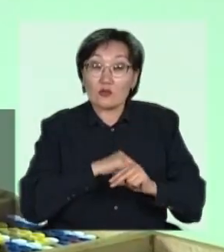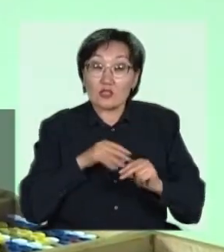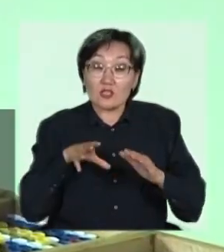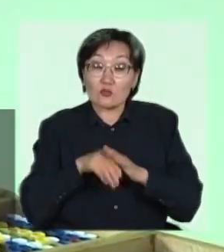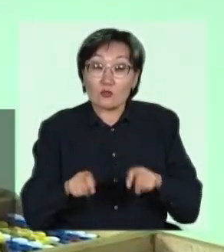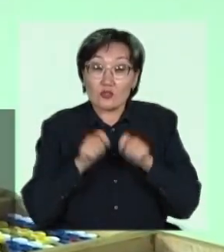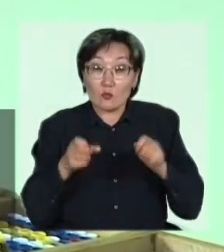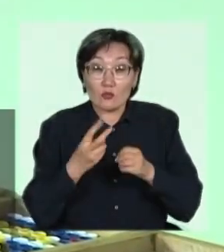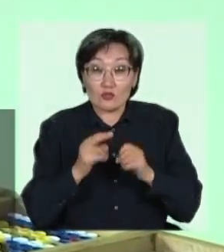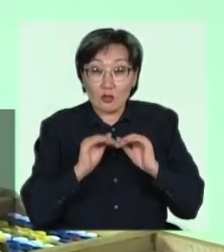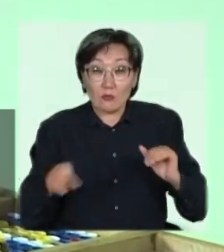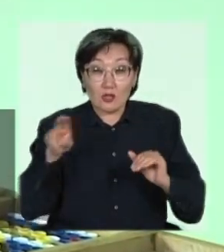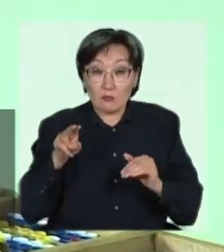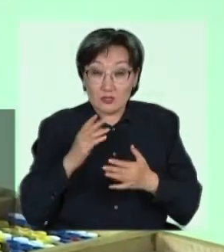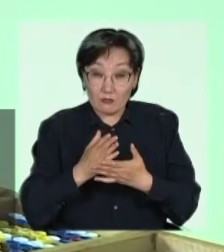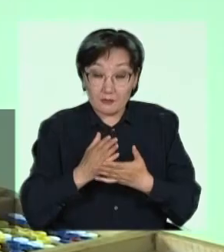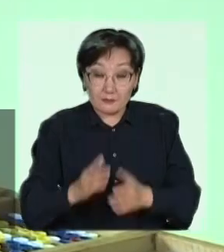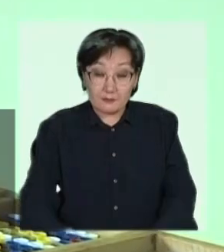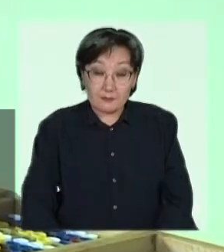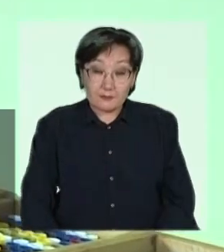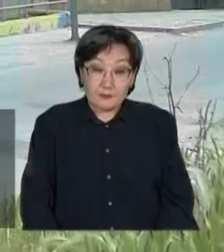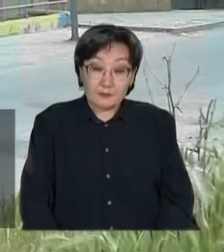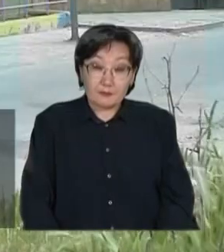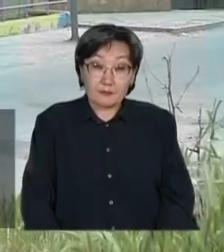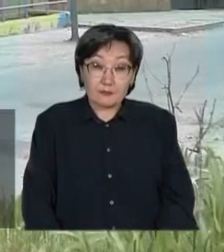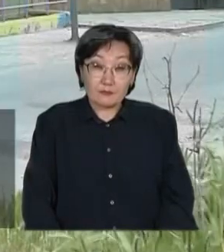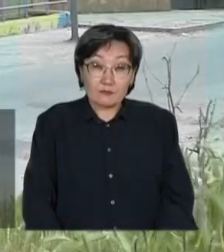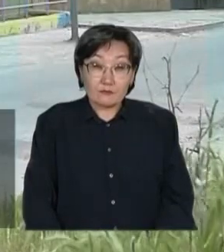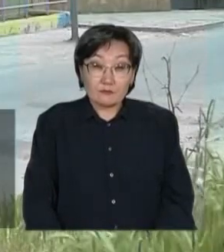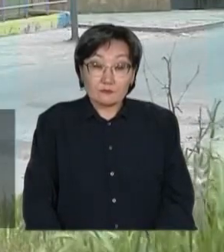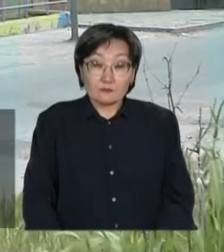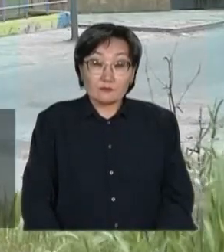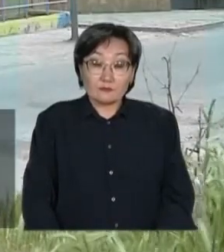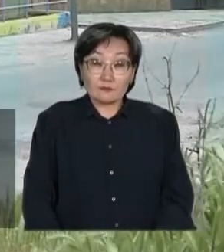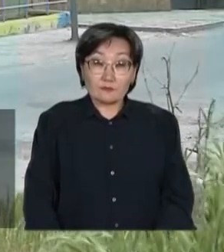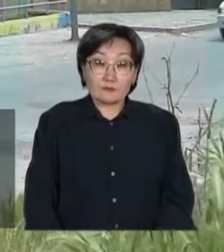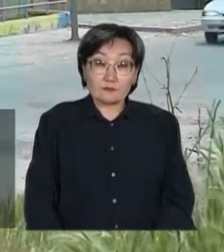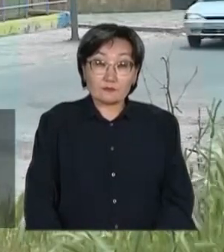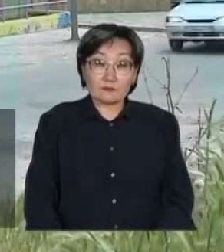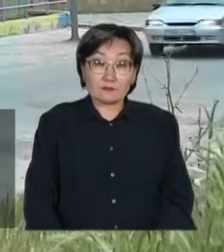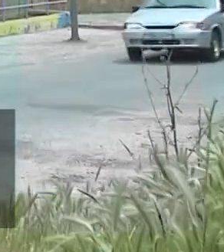ашылған 12 балабақша бар. Назерке Күбасова, Елдар Жұнысқанов, Алматы телеарнасы, Шымкент.